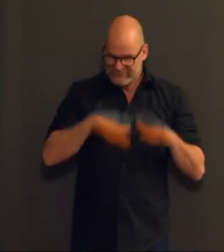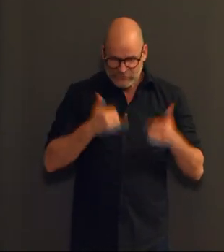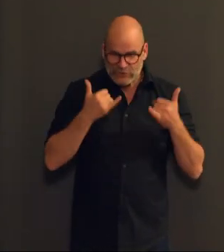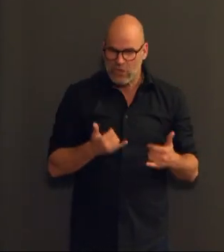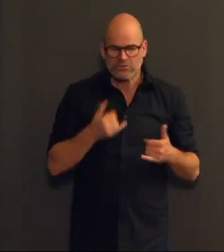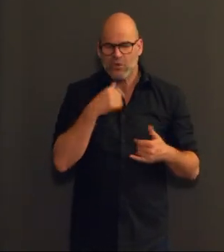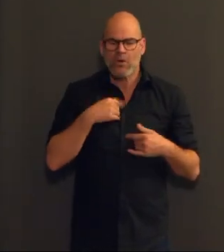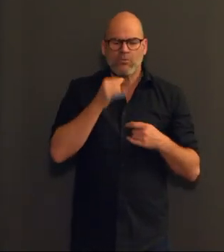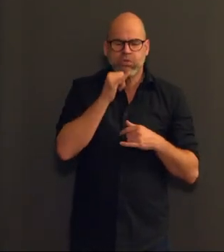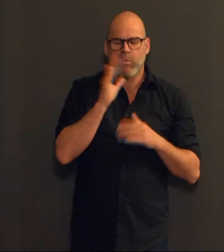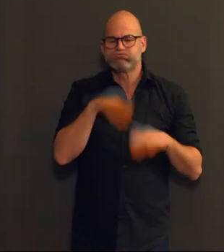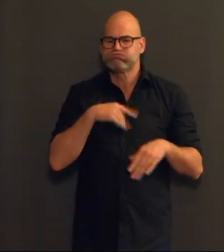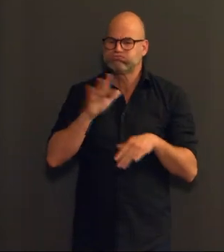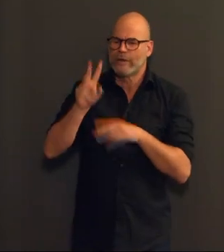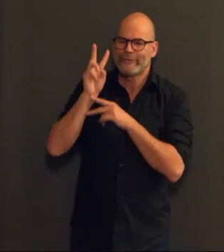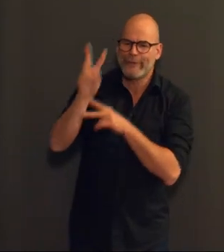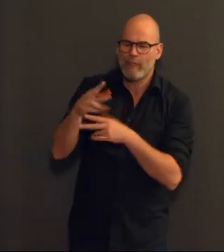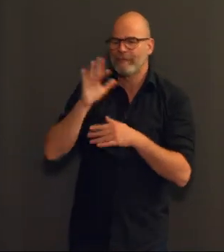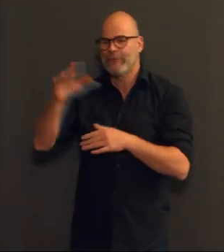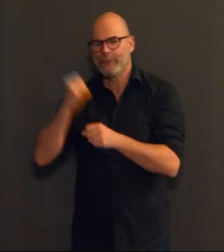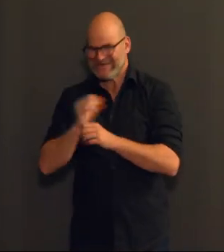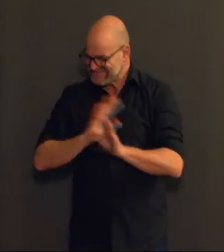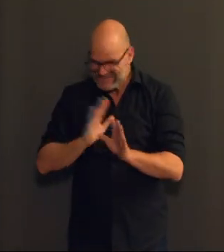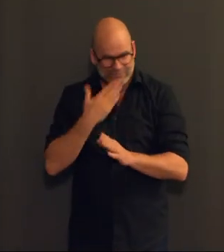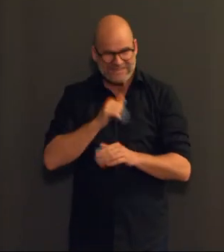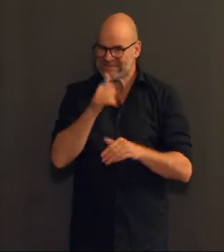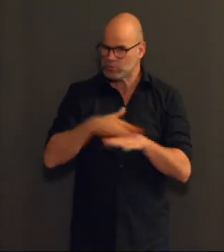werken, maar eerder te kiezen voor thuiswerk.